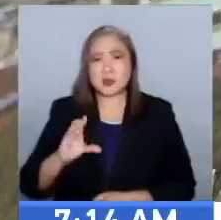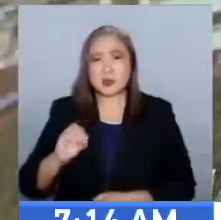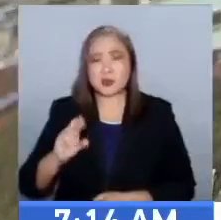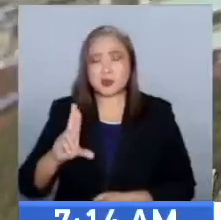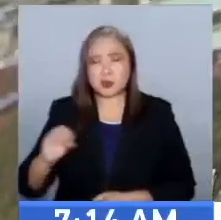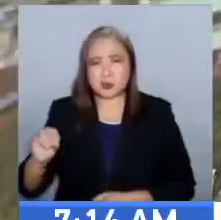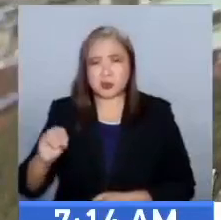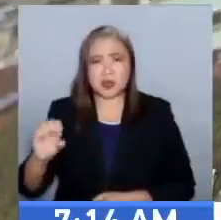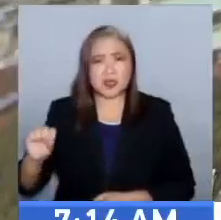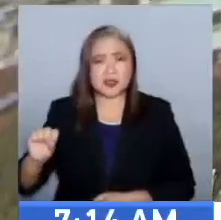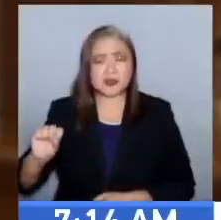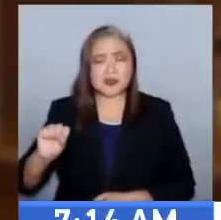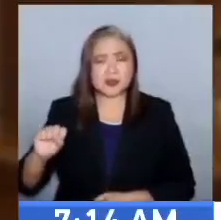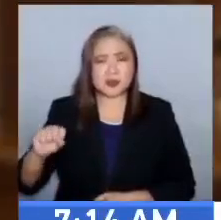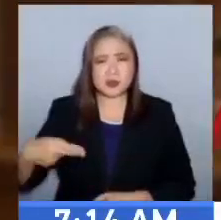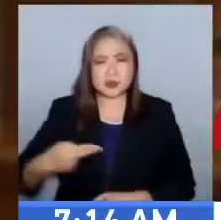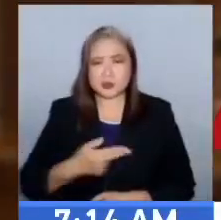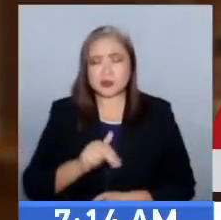control.